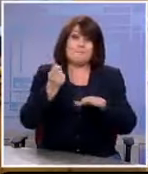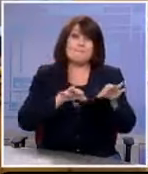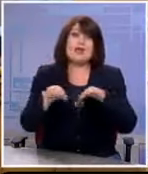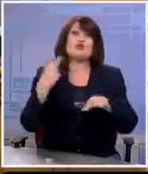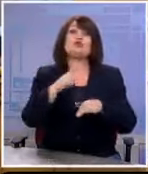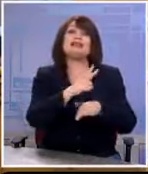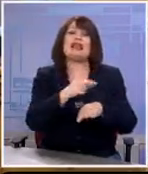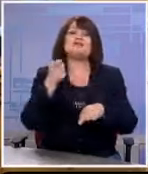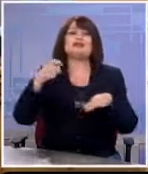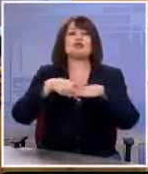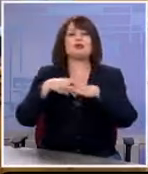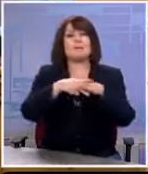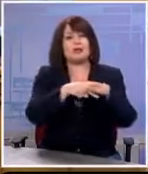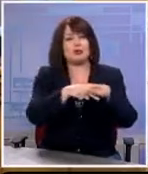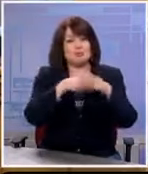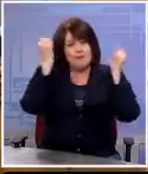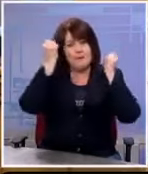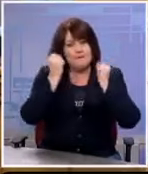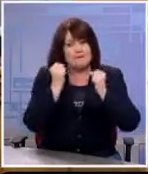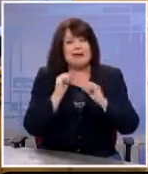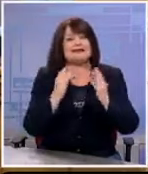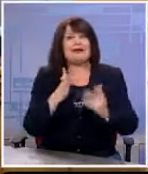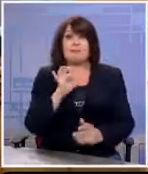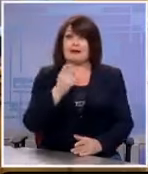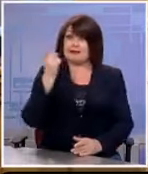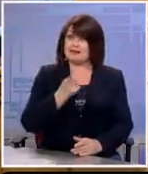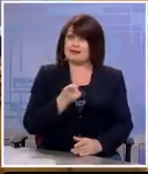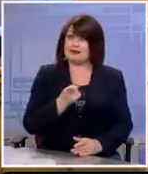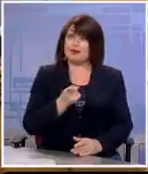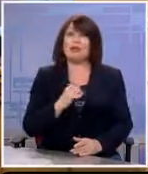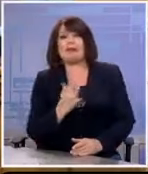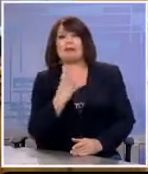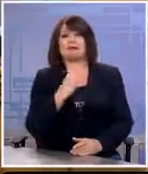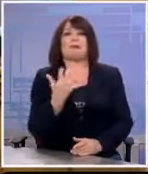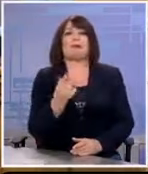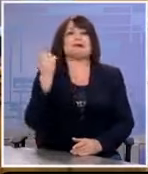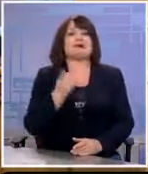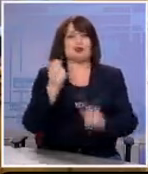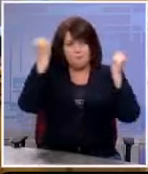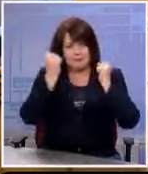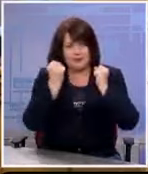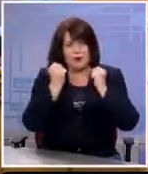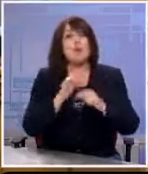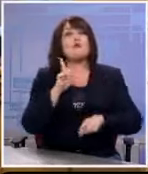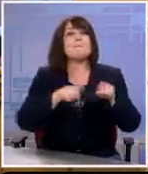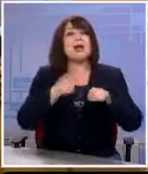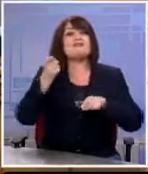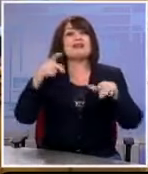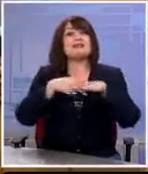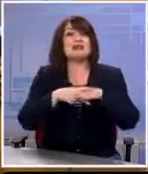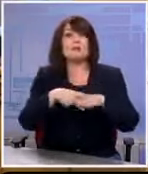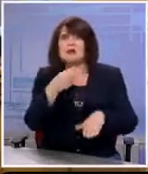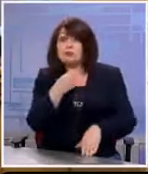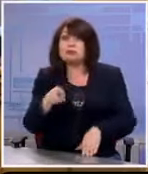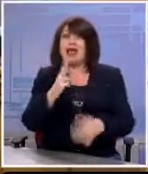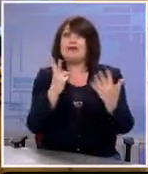κάθε ταμείου, οι ζημιές δεν είναι 50% ή 45% όπως λέμε, σε ορισμένα ταμεία ξεπερνούν και